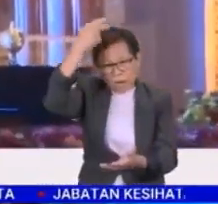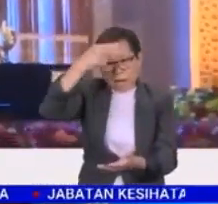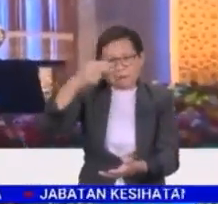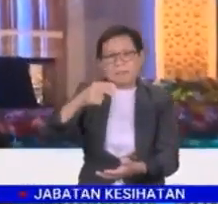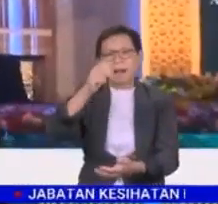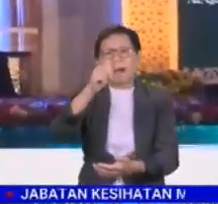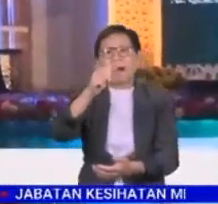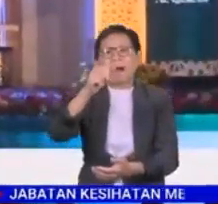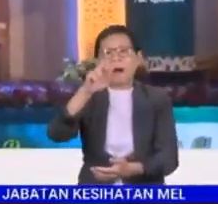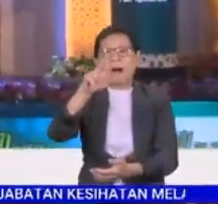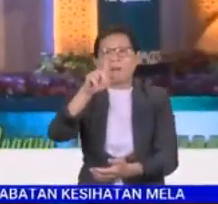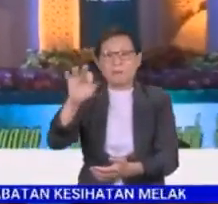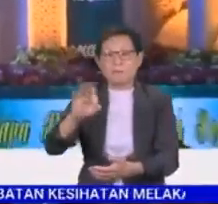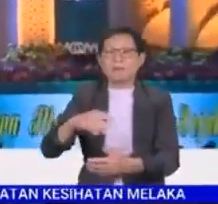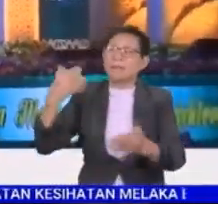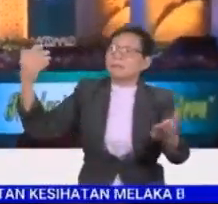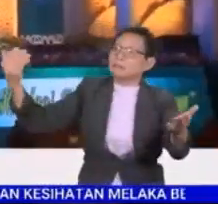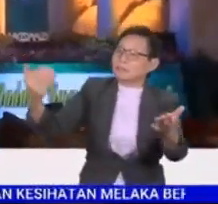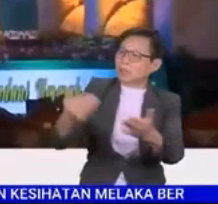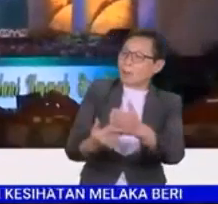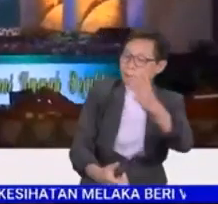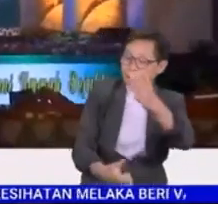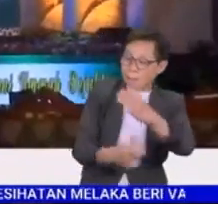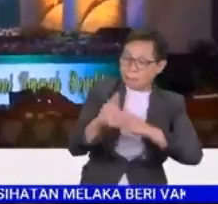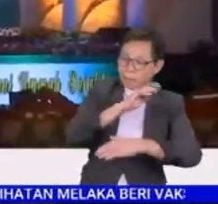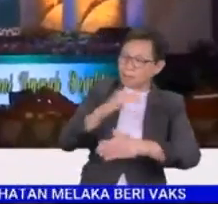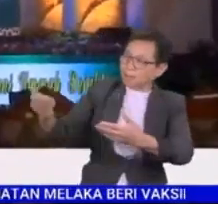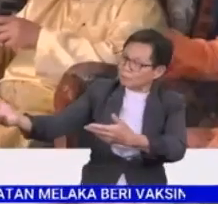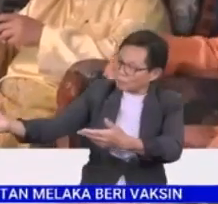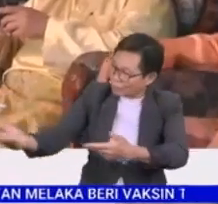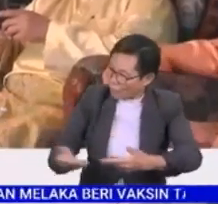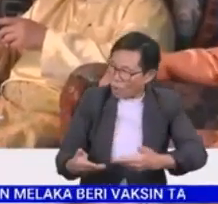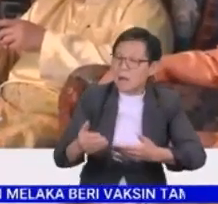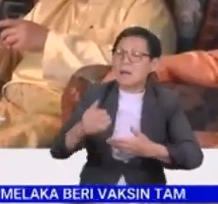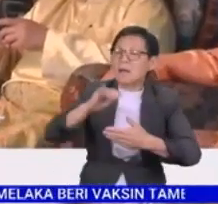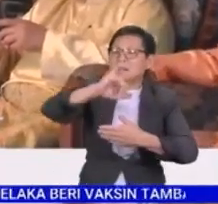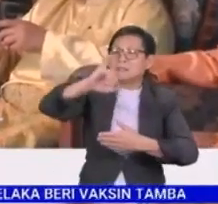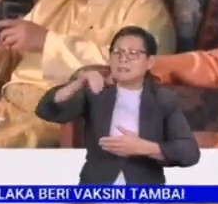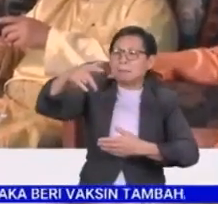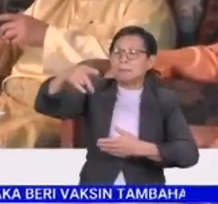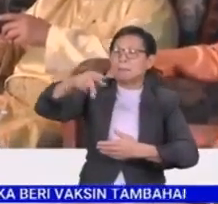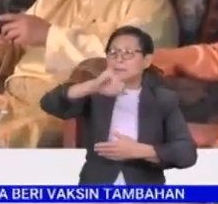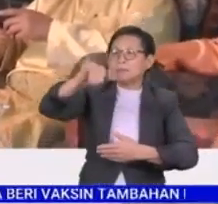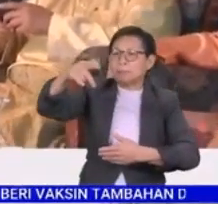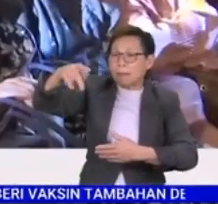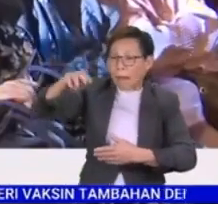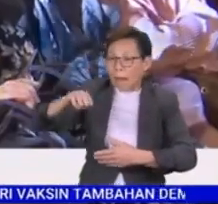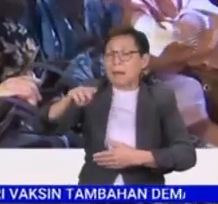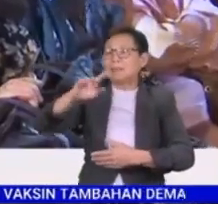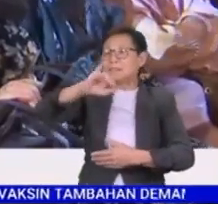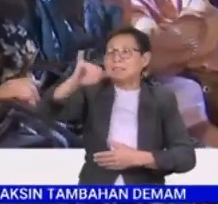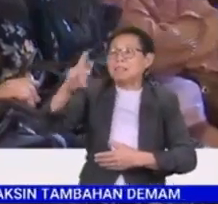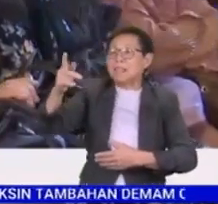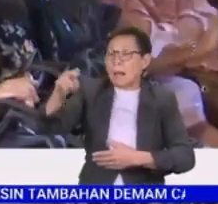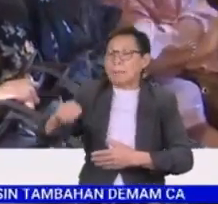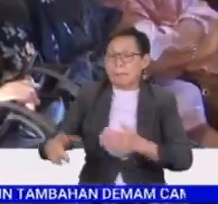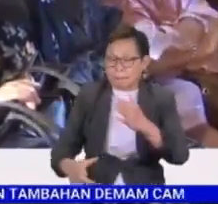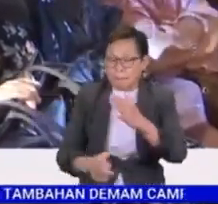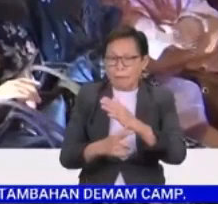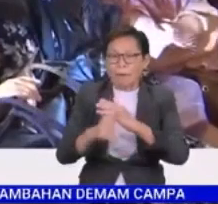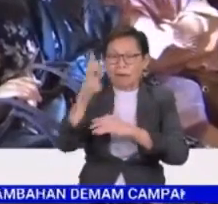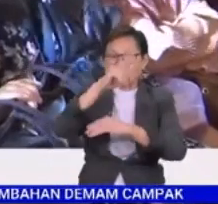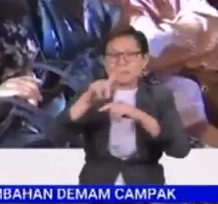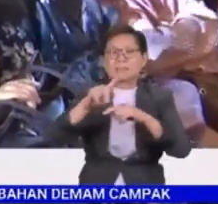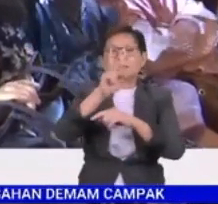ketibaan beliau disambut pembantu menteri di jabatan ketua menteri Datuk Haji Ruslan Muharram dan pembantu menteri kerajaan